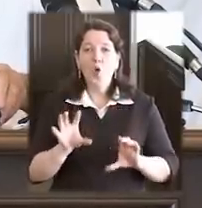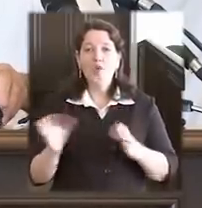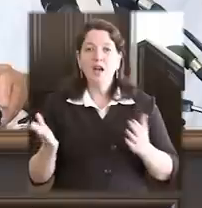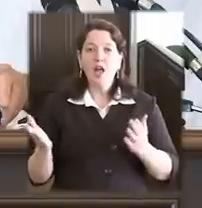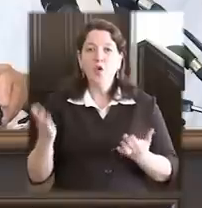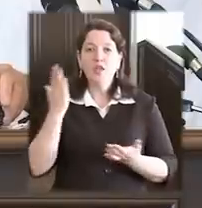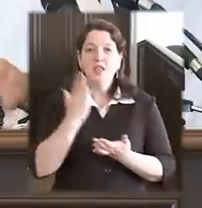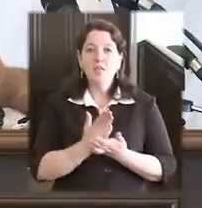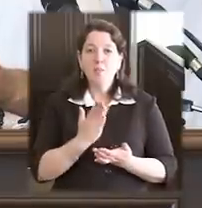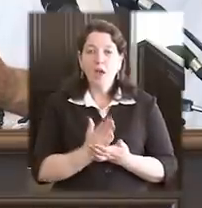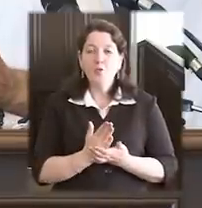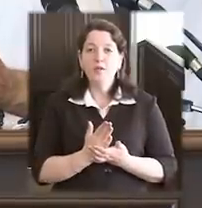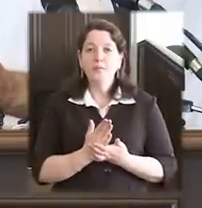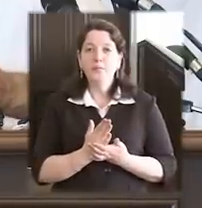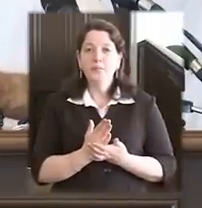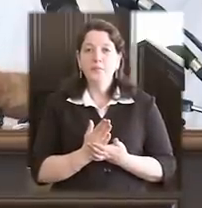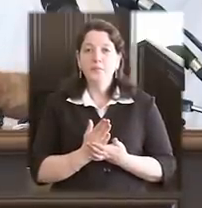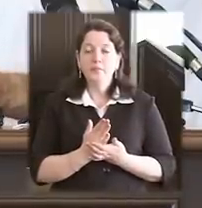которые носят